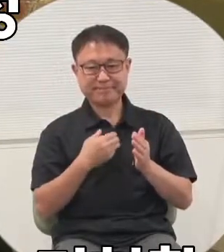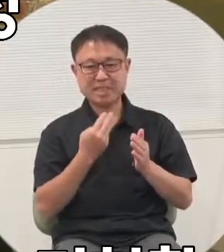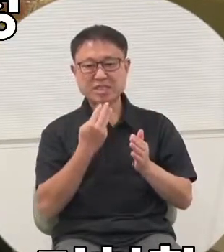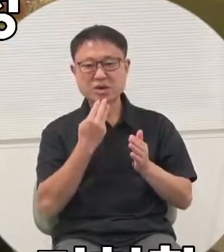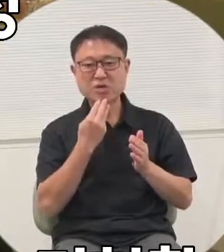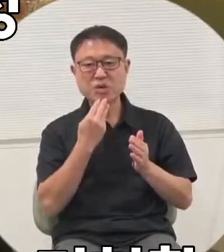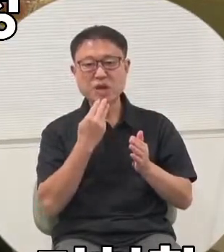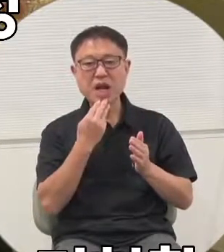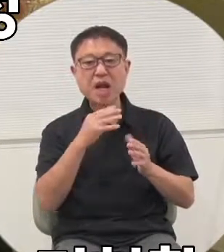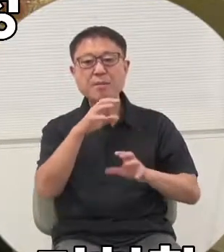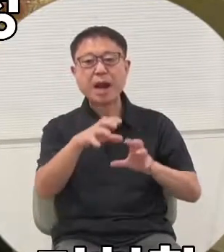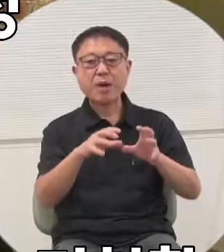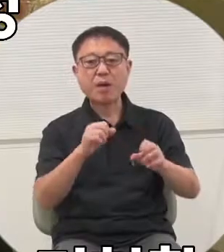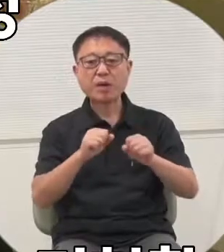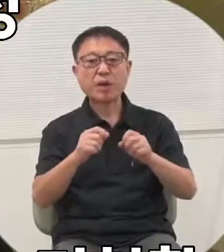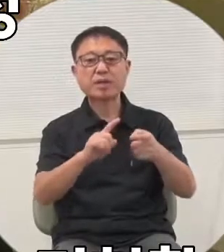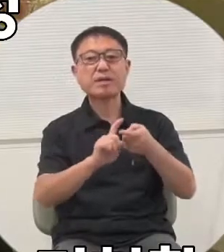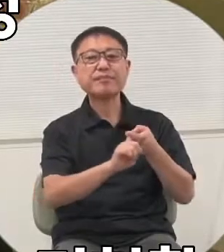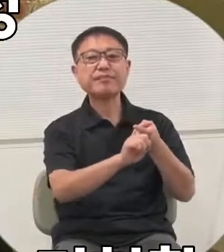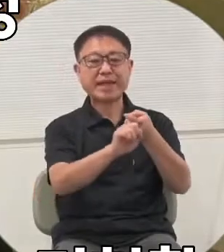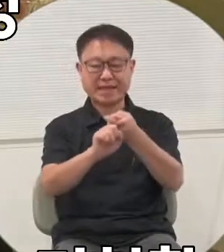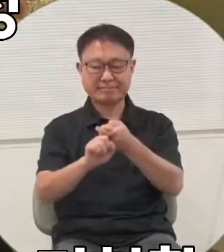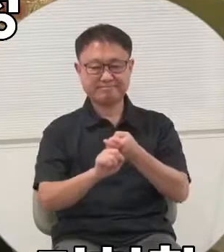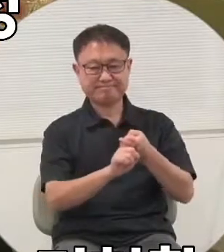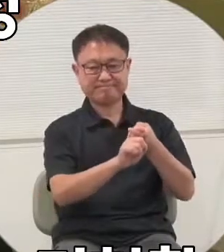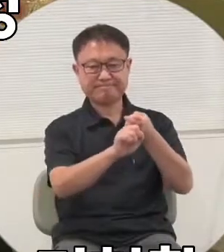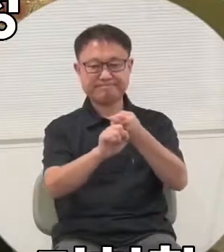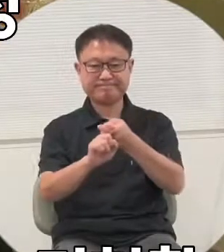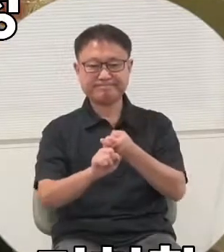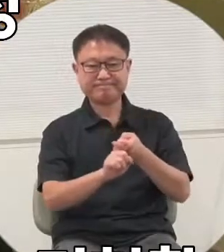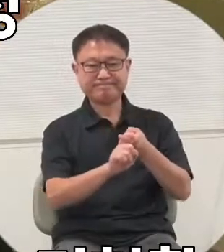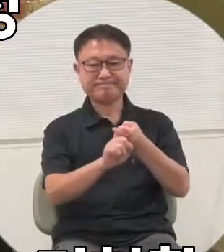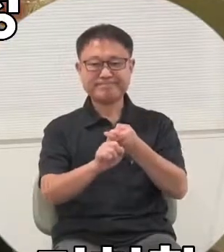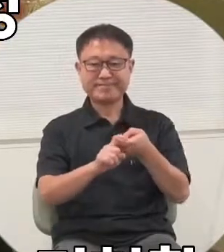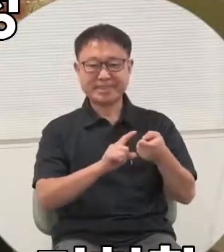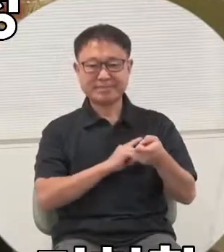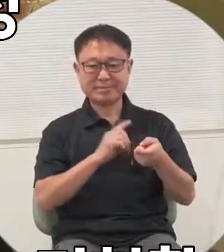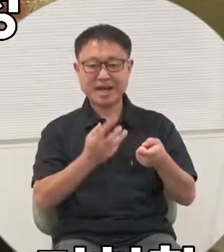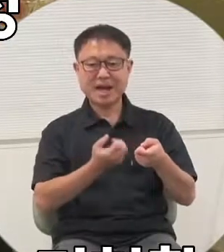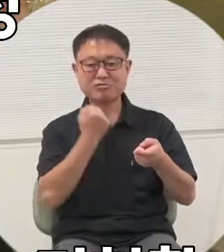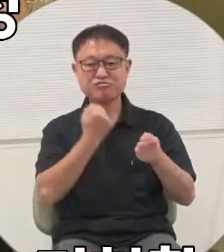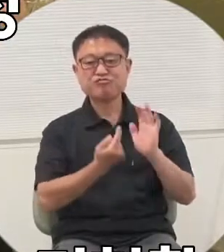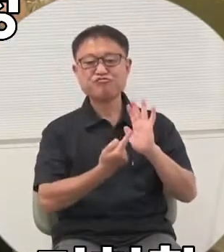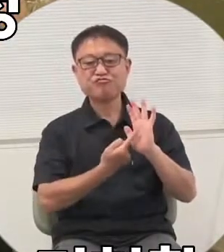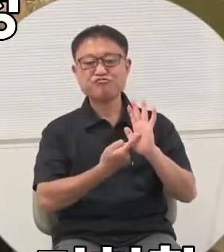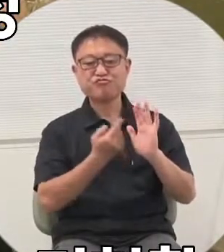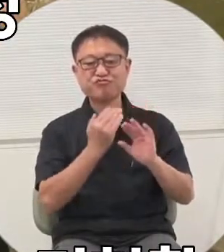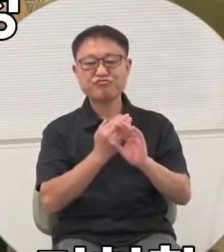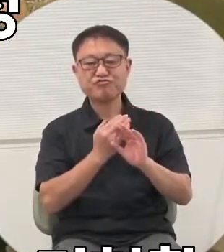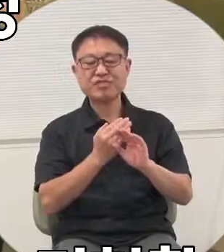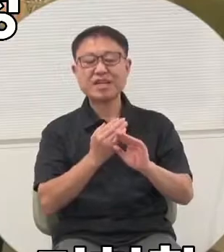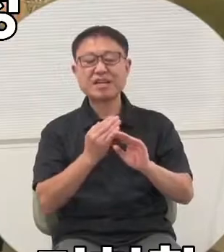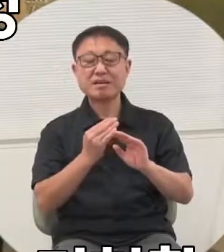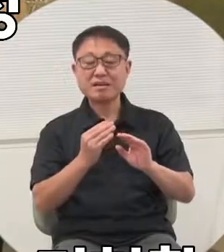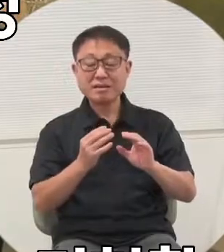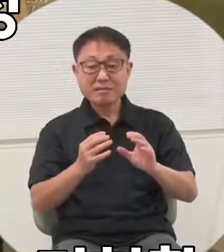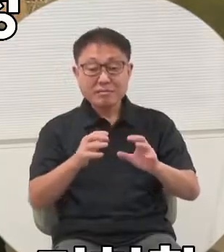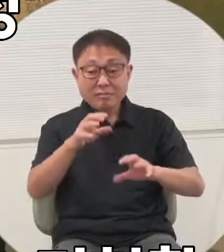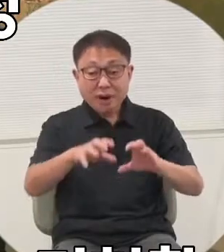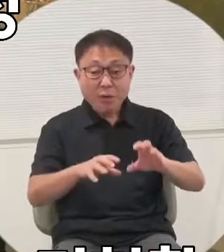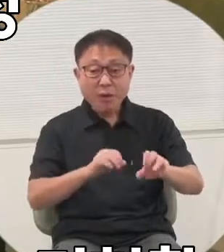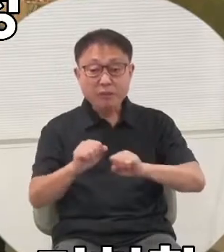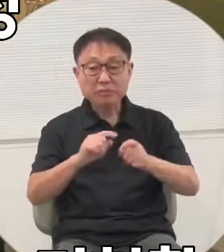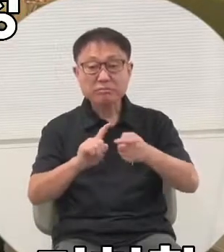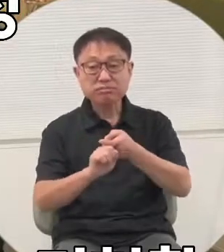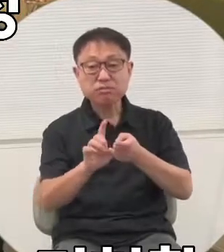마을 활동가 연대라는 이름으로 지금 방송 이름을 나가고 있는데요. 서울마을활동가연대는 또 어떤